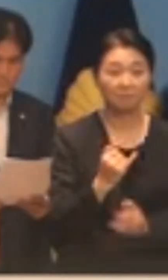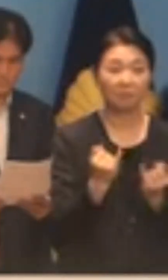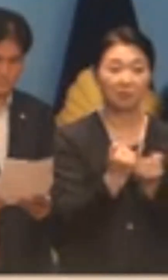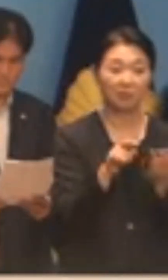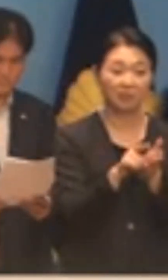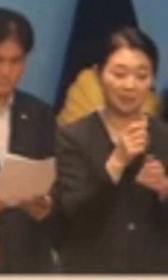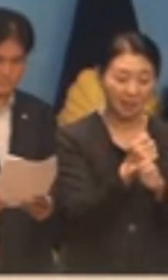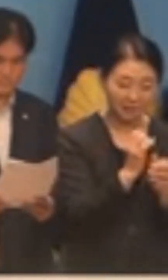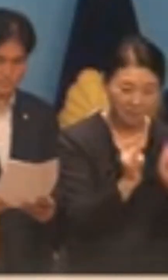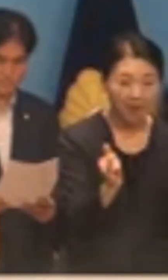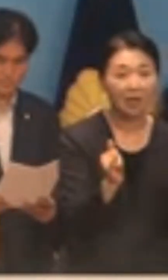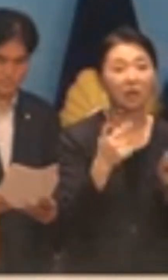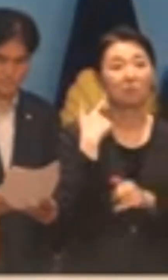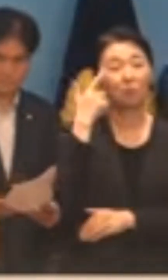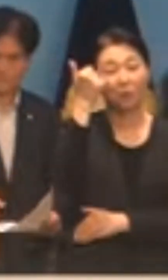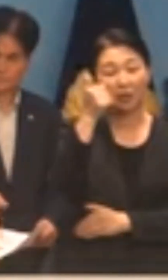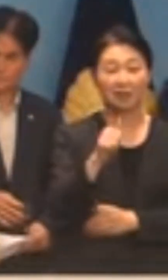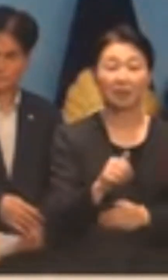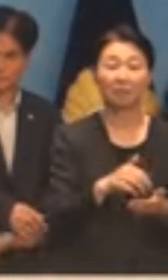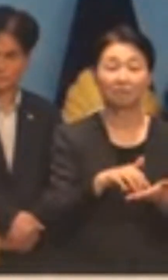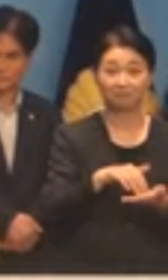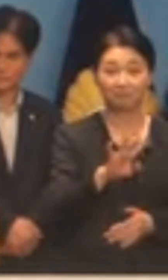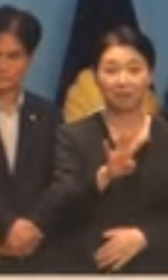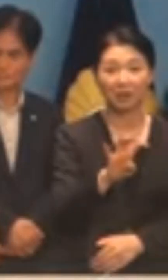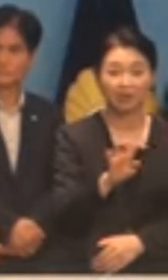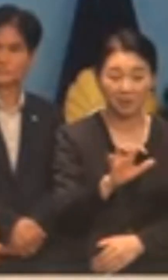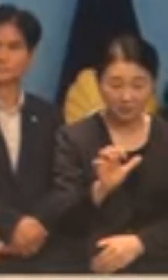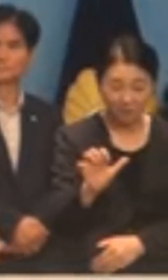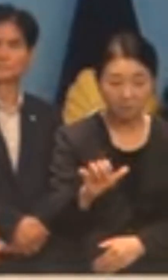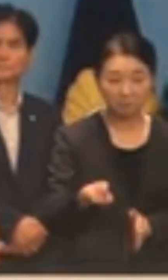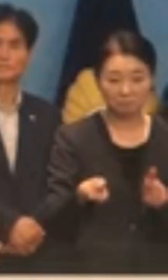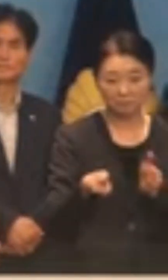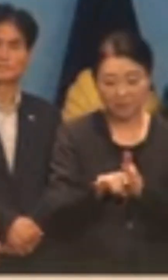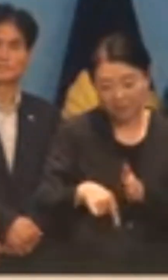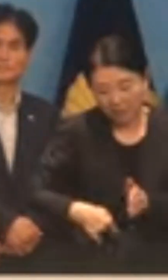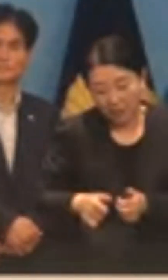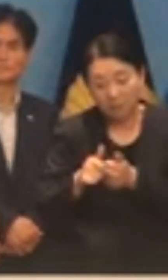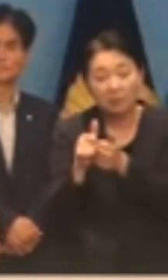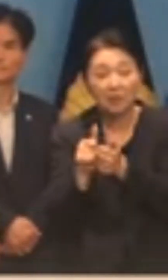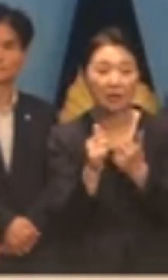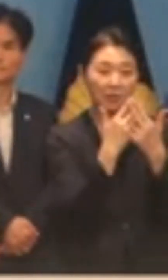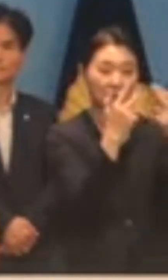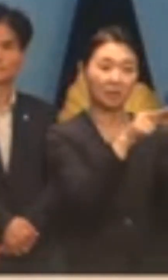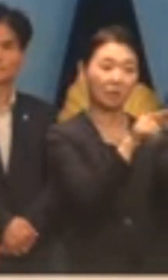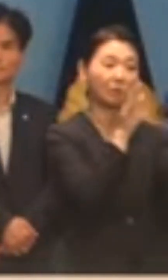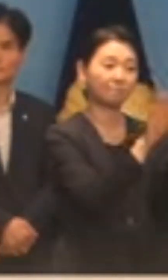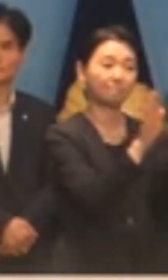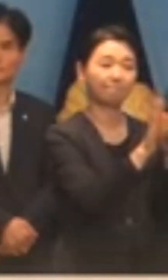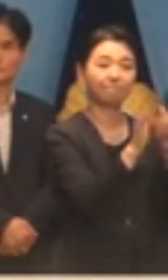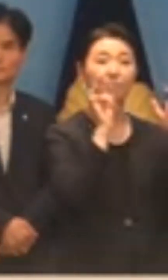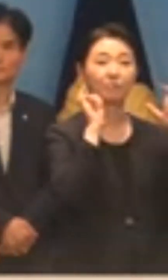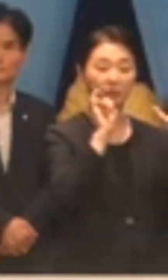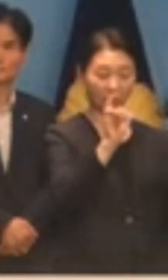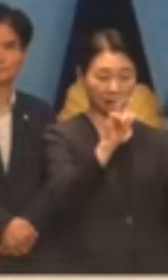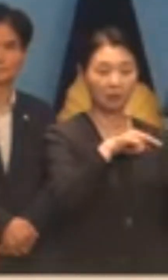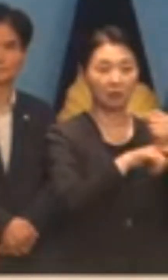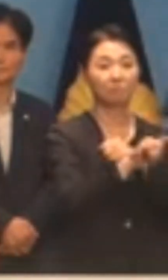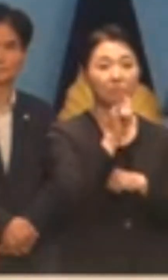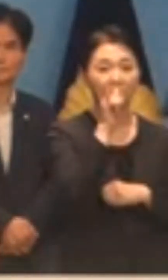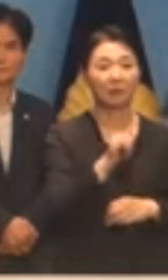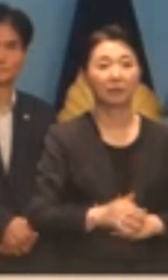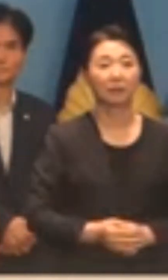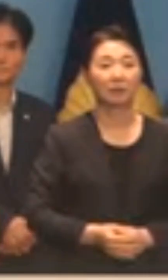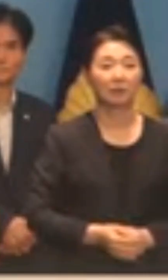신학자와 여성 목회자 45분께서 신앙의 양심에 따라 이재명 대통령 후보 지지를 선언하시는 뜻깊은